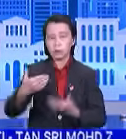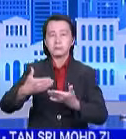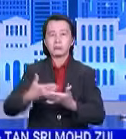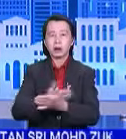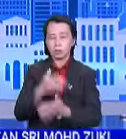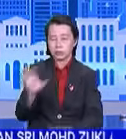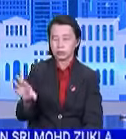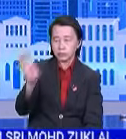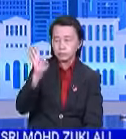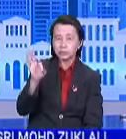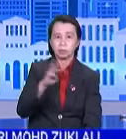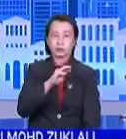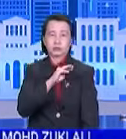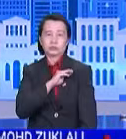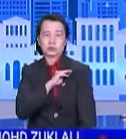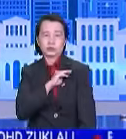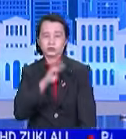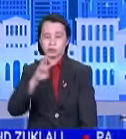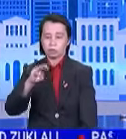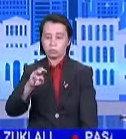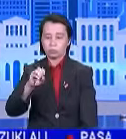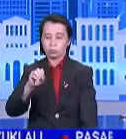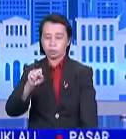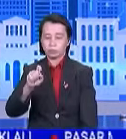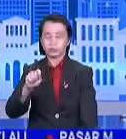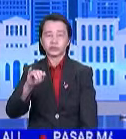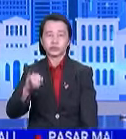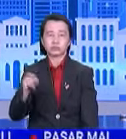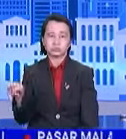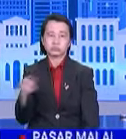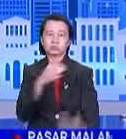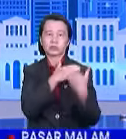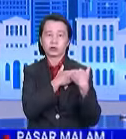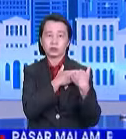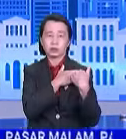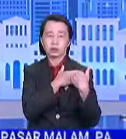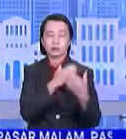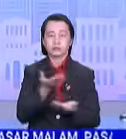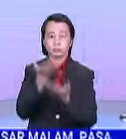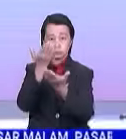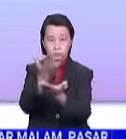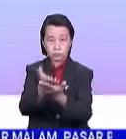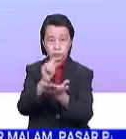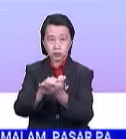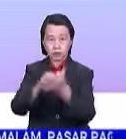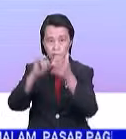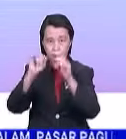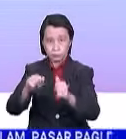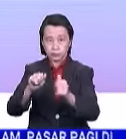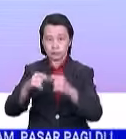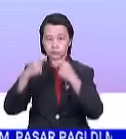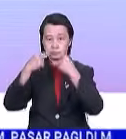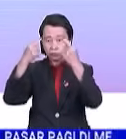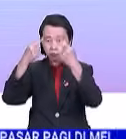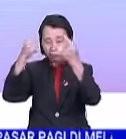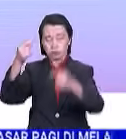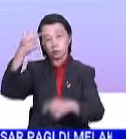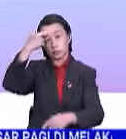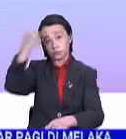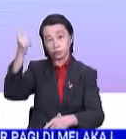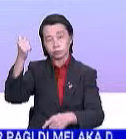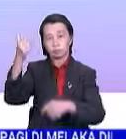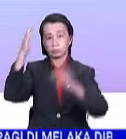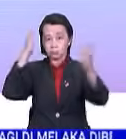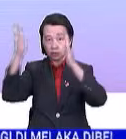baru dilantik sebagai Menteri bertanggung jawab musti truk menyatakan cadangan tersebut pulih dicuekin kerana